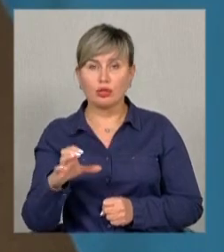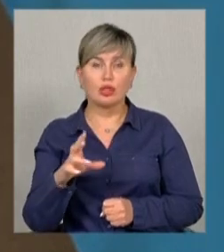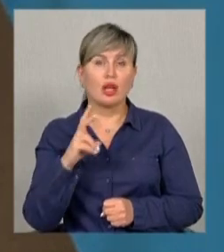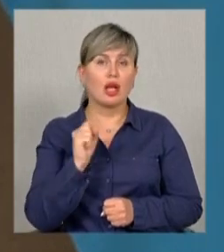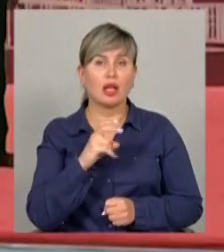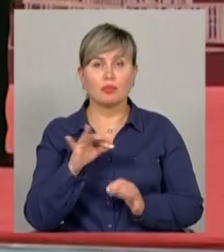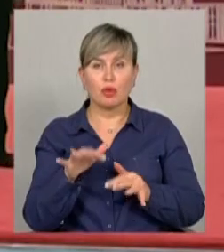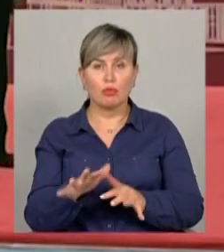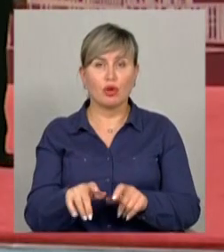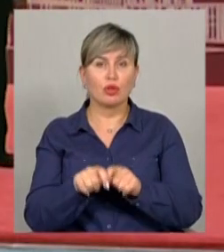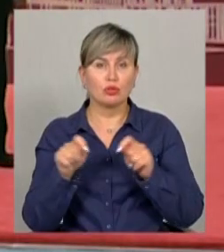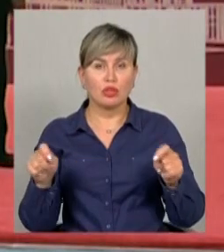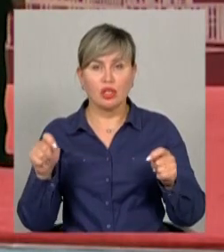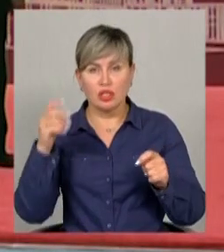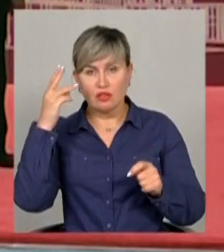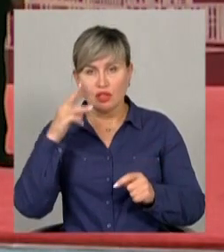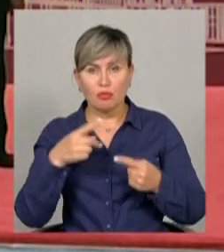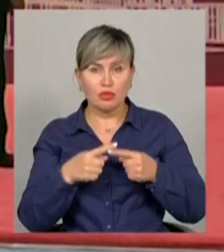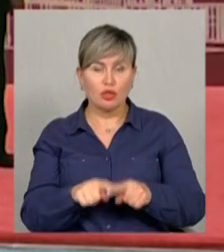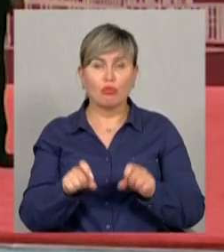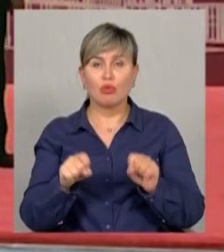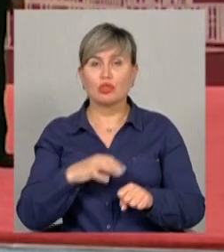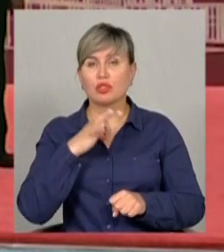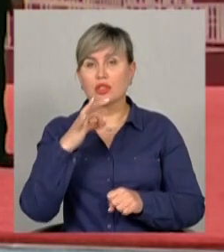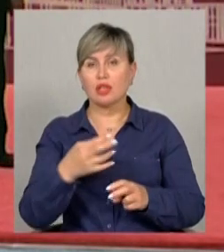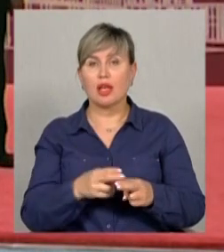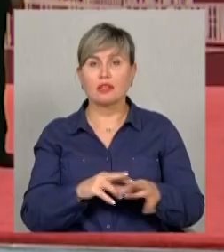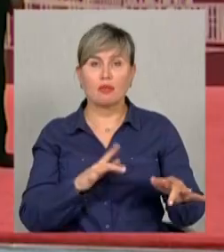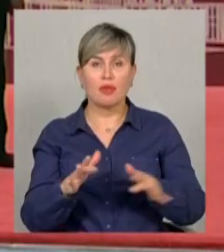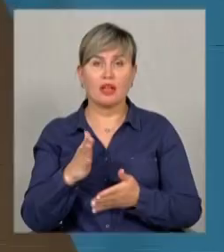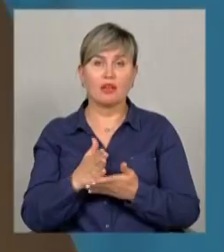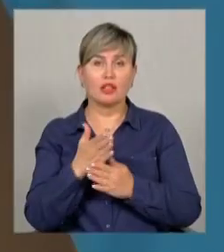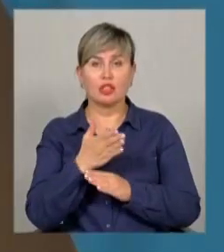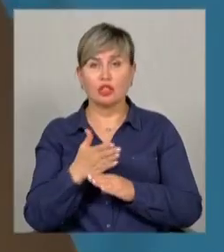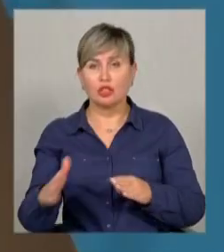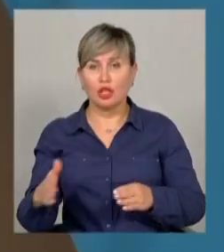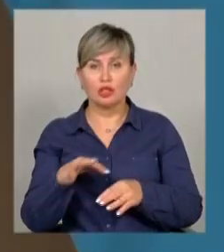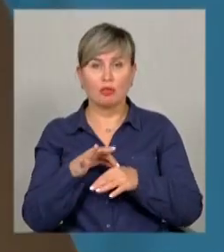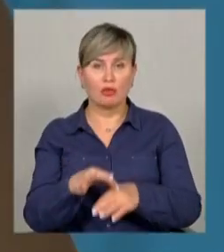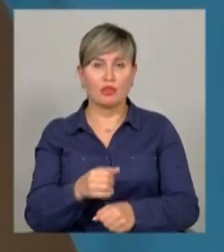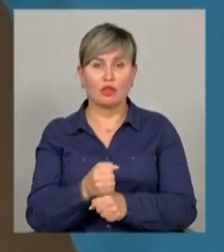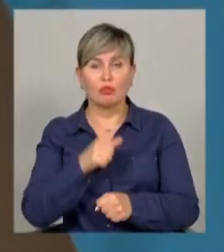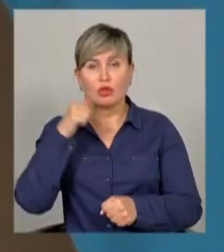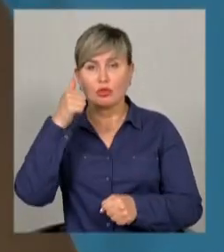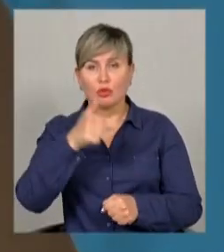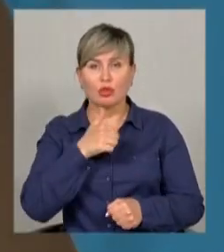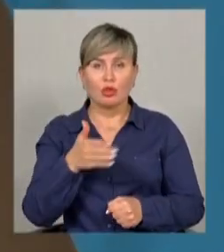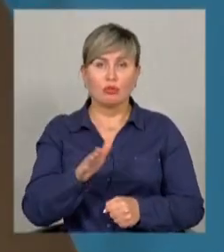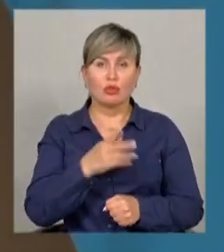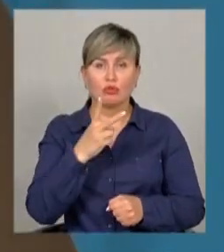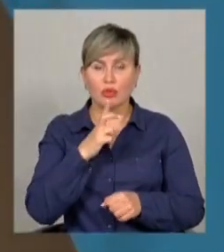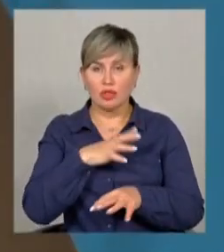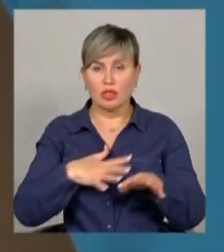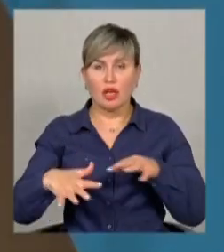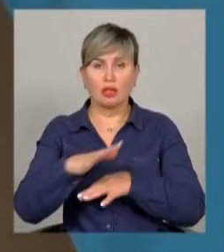море создана современная инфраструктура. Можно сказать, что эти меры являются частью проводимой работы. В прошлом году между двумя странами